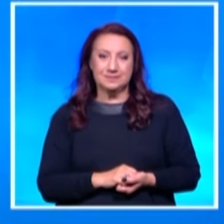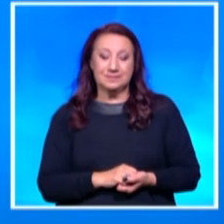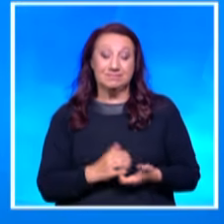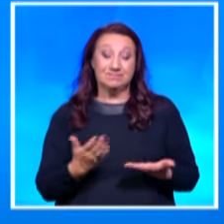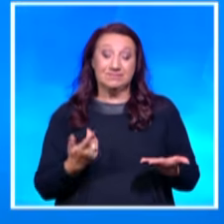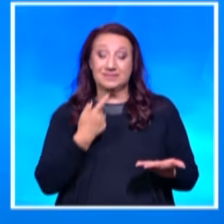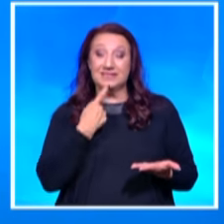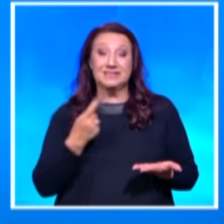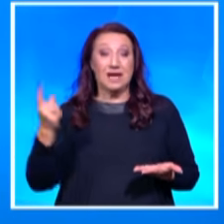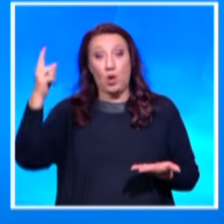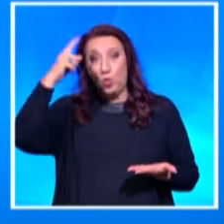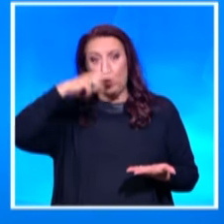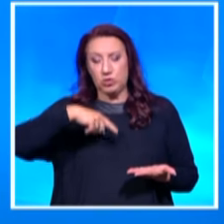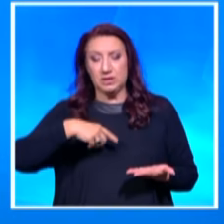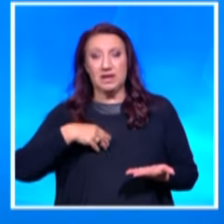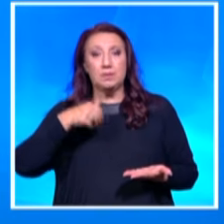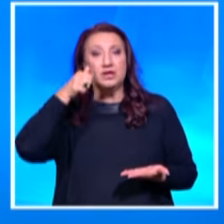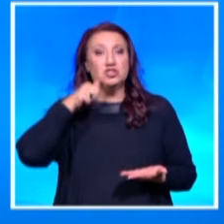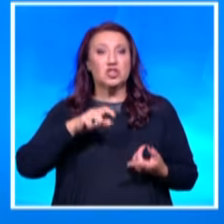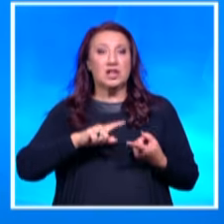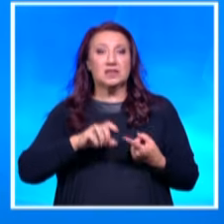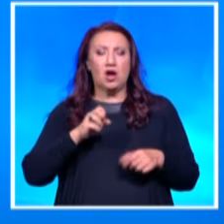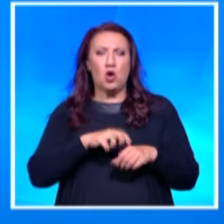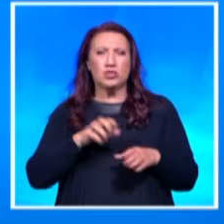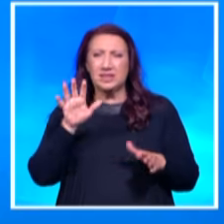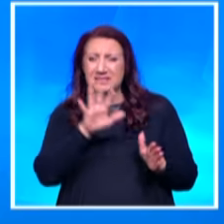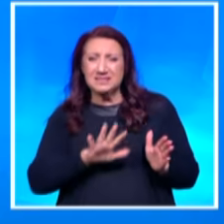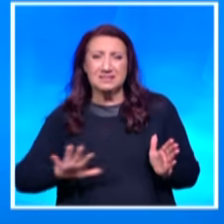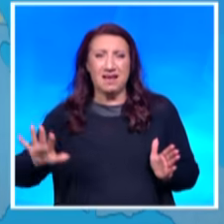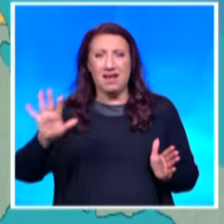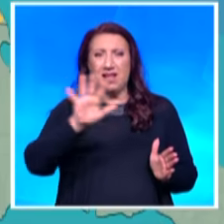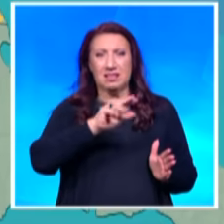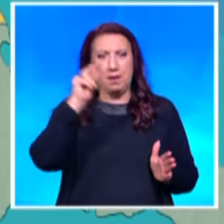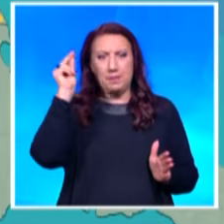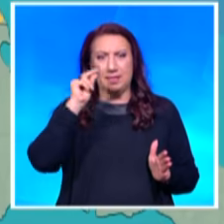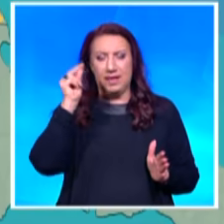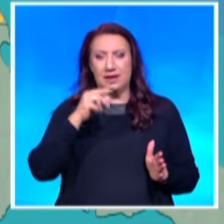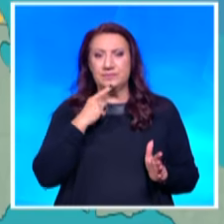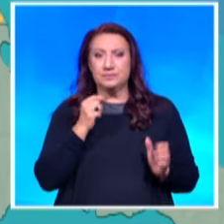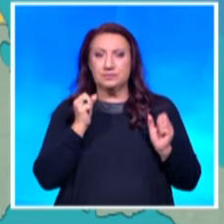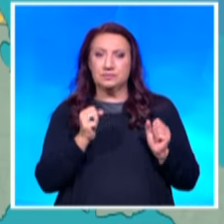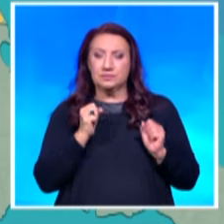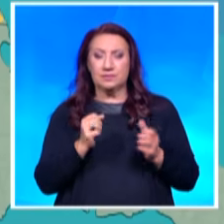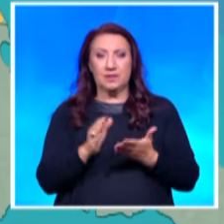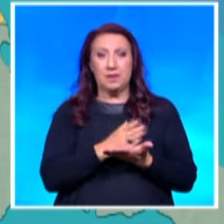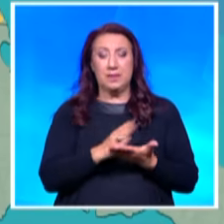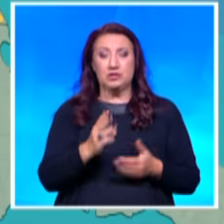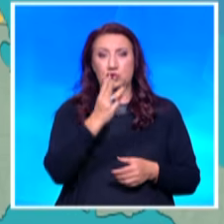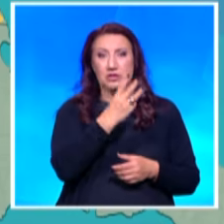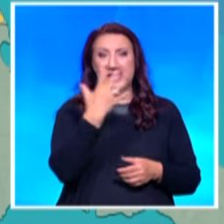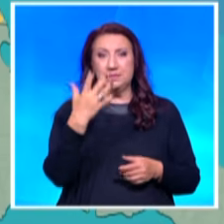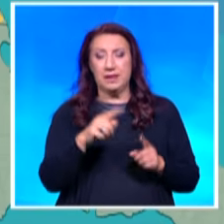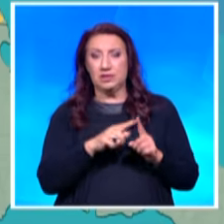утре е обявен жълт код за високи температури в цялата страна. Очакваните стойности са между 35 и